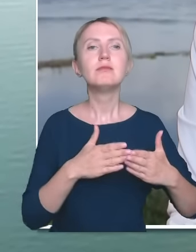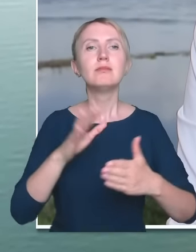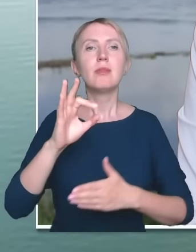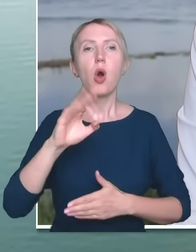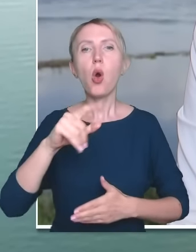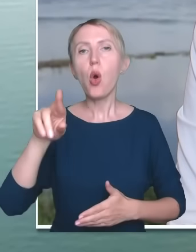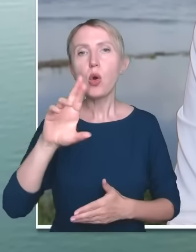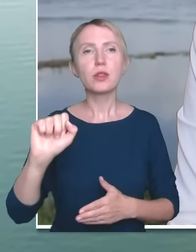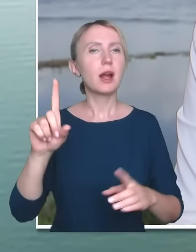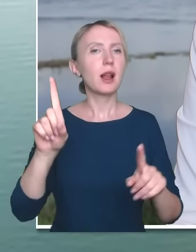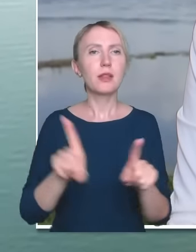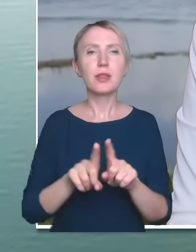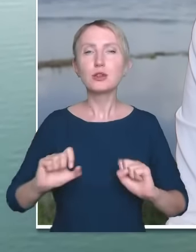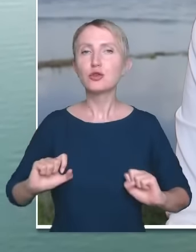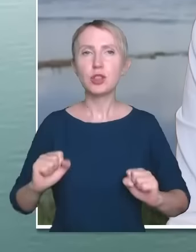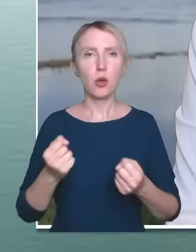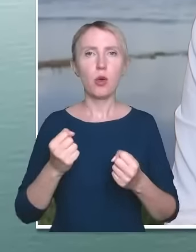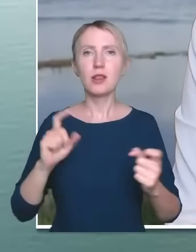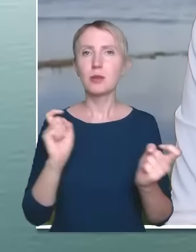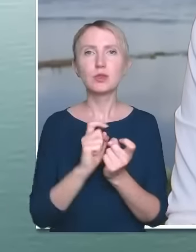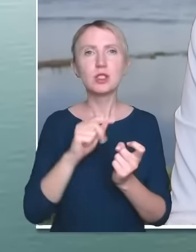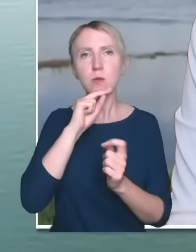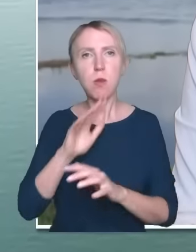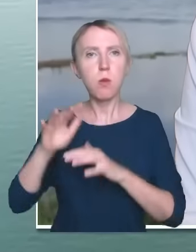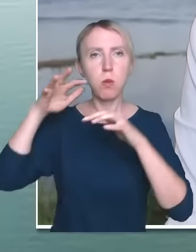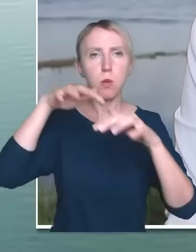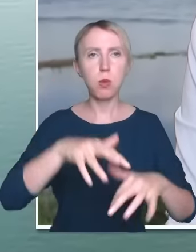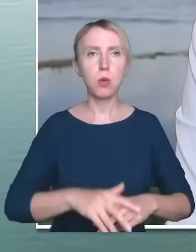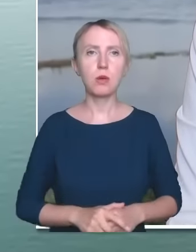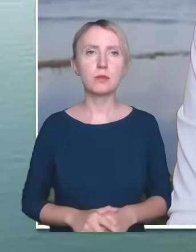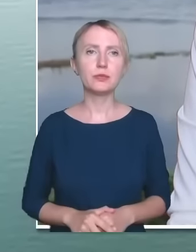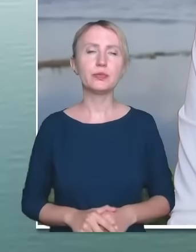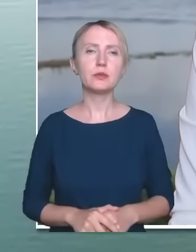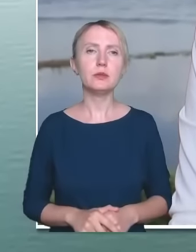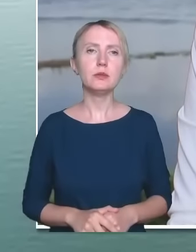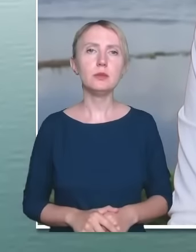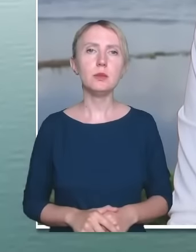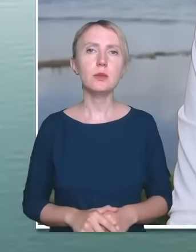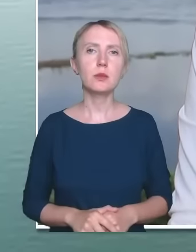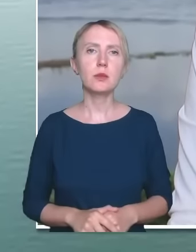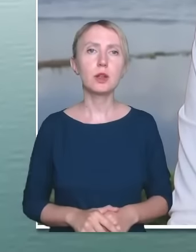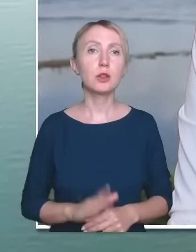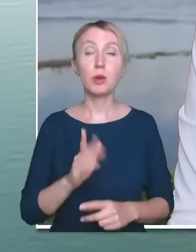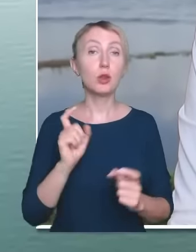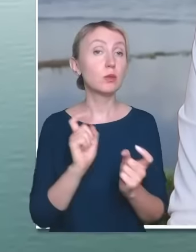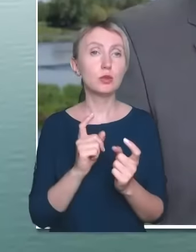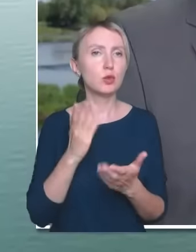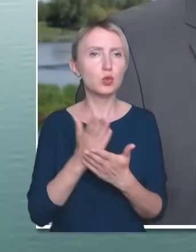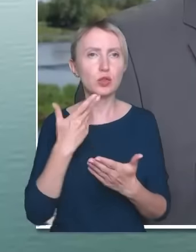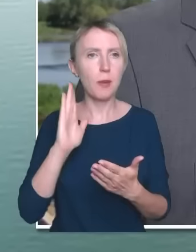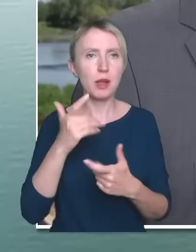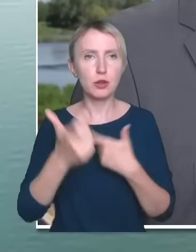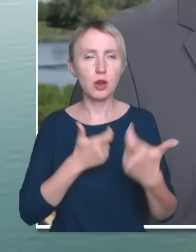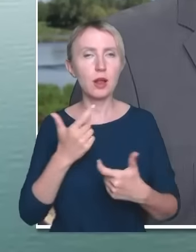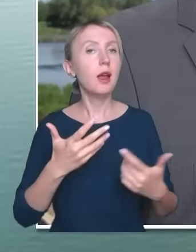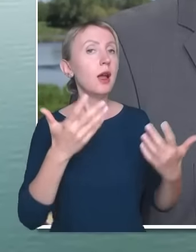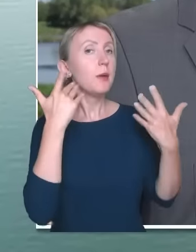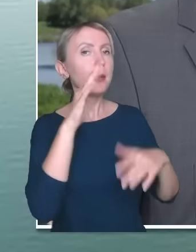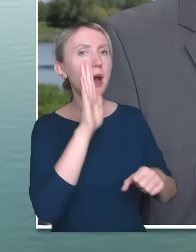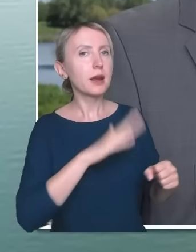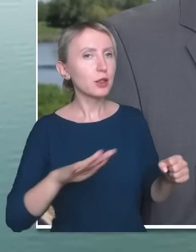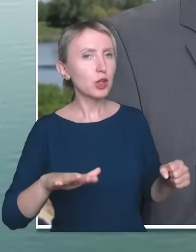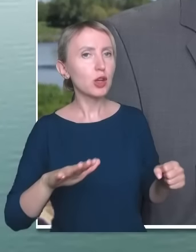też działaniom przeciwpowodziowym, no, mają być zaniechane. I to już są niebezpieczne informacje. Park Narodowy Dolnej